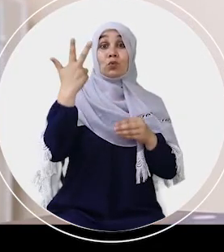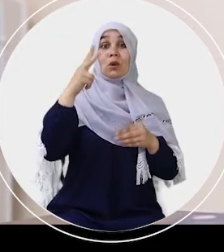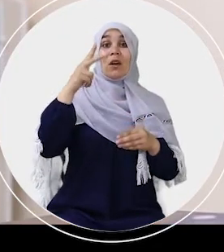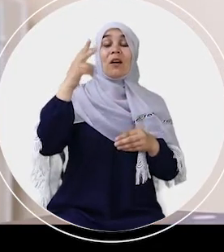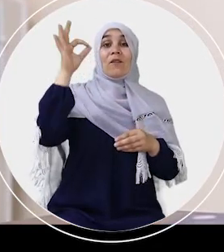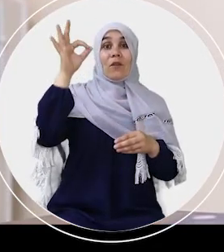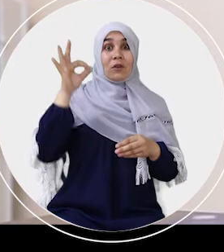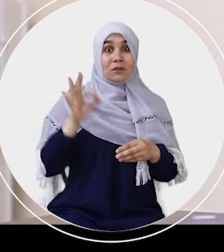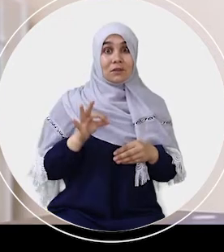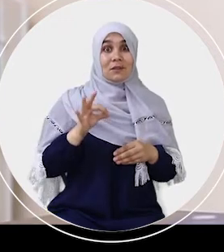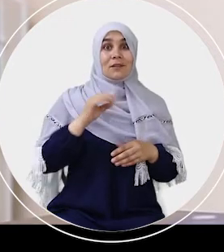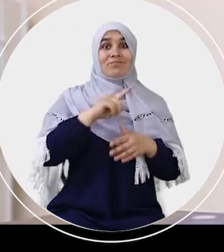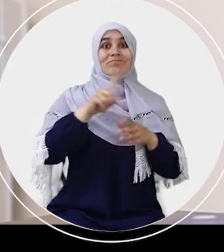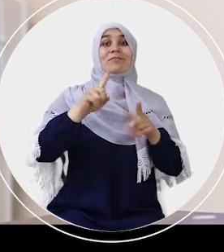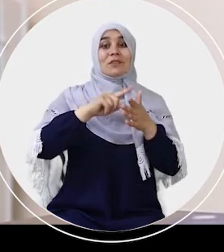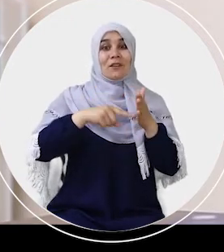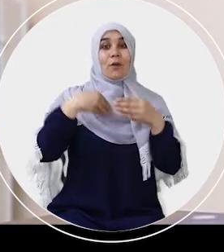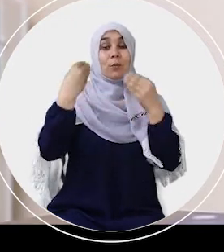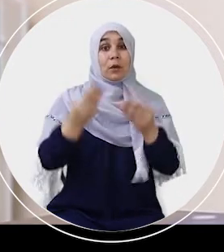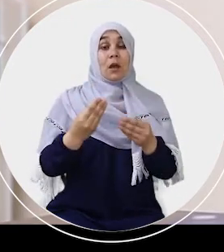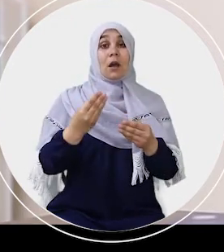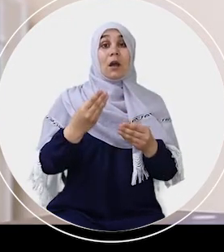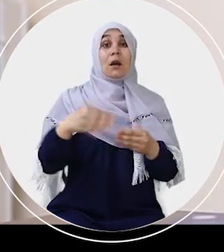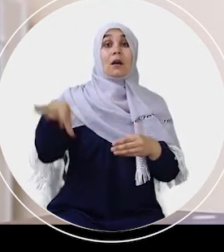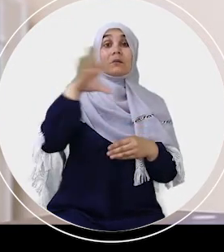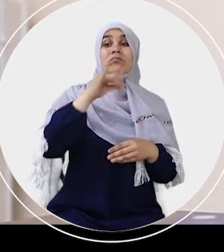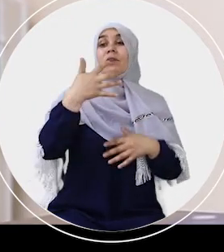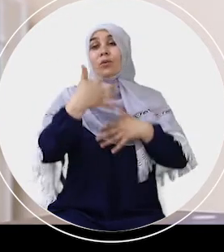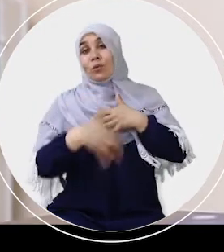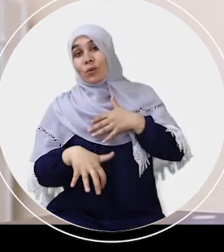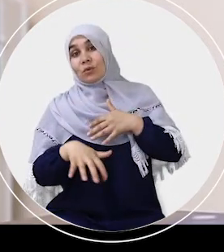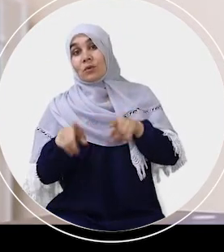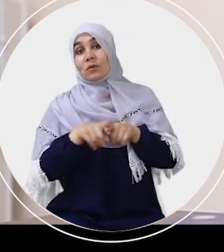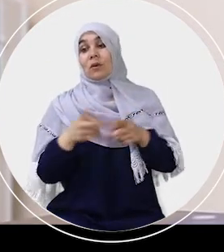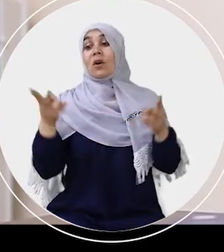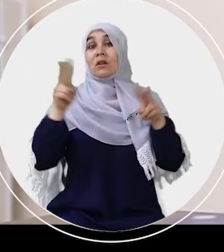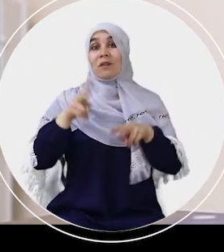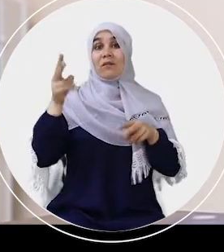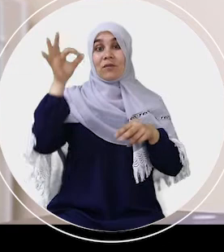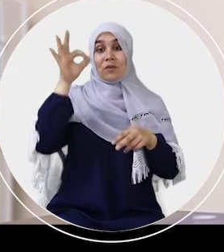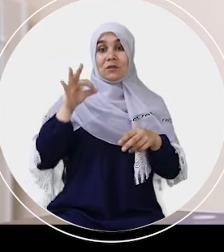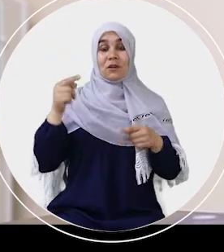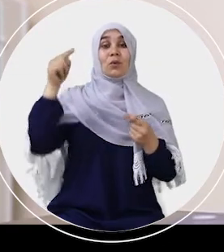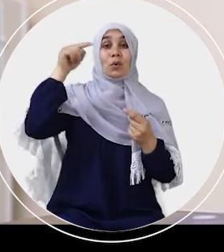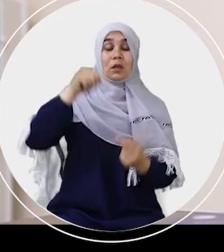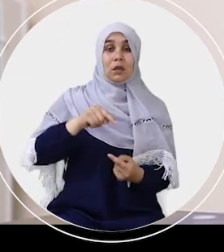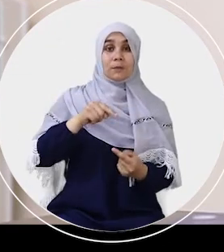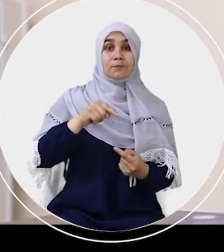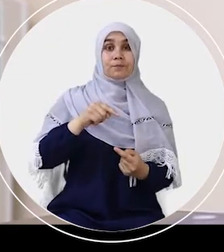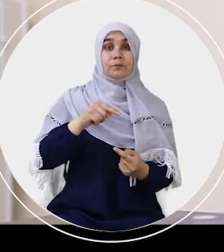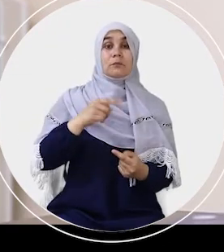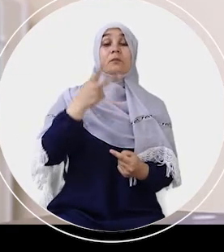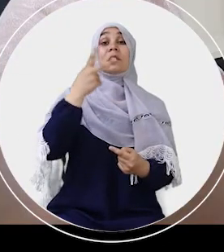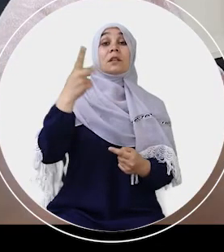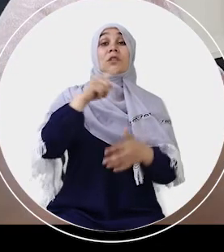35.3% javob bergan va xasis beparvolarga qolgan foizlari to'g'ri keladi. Endi